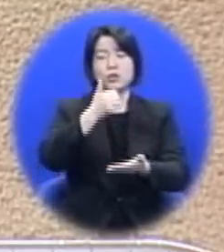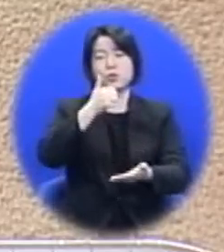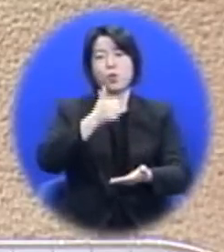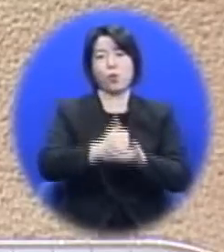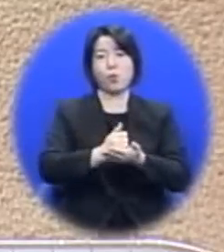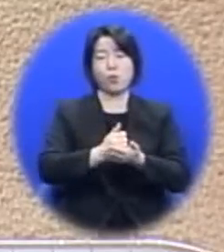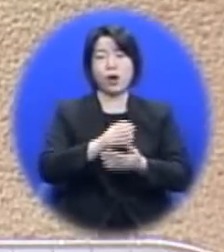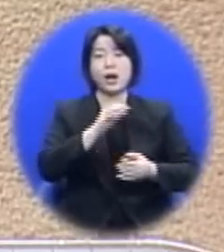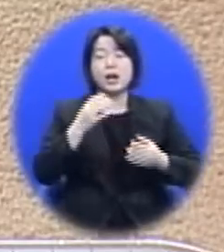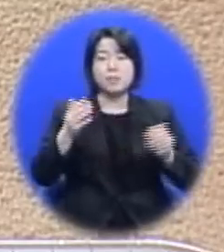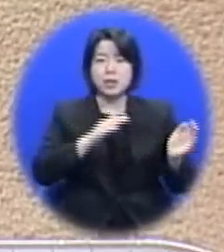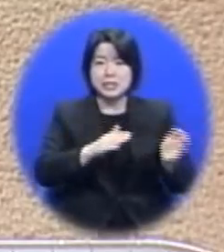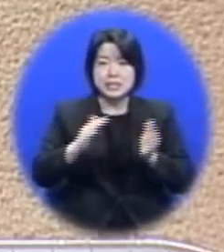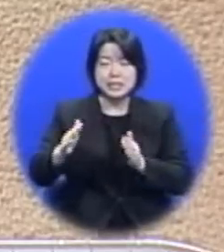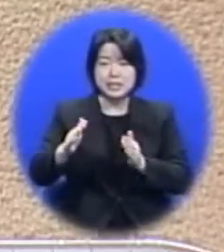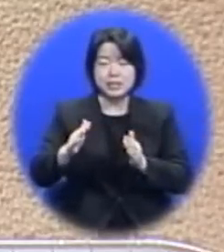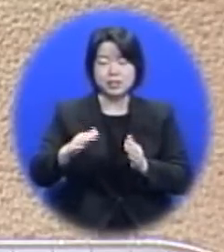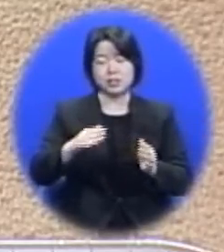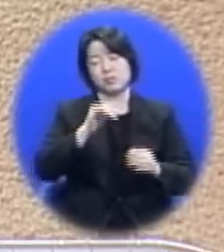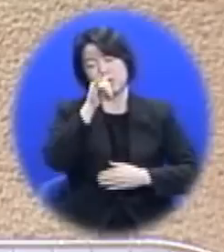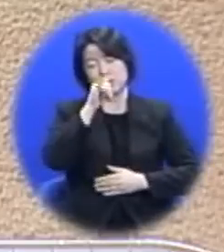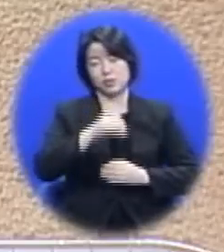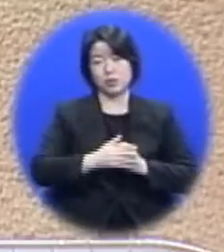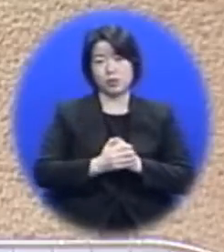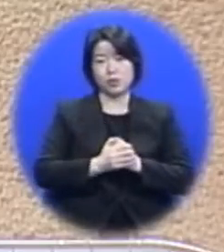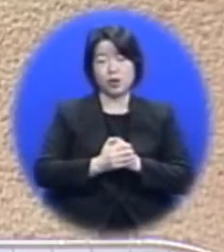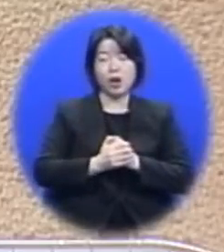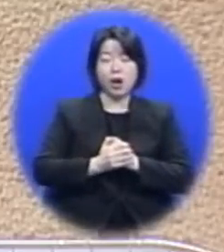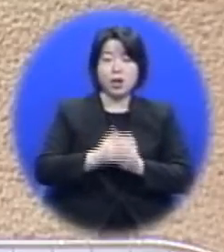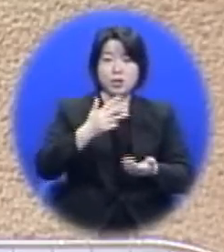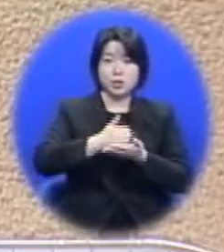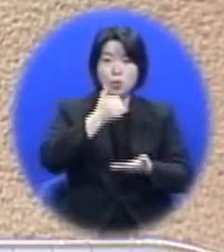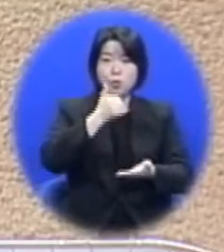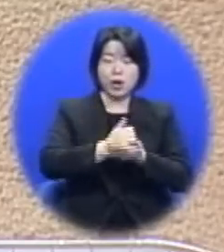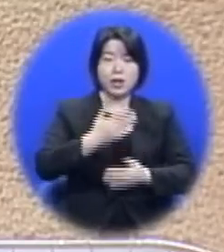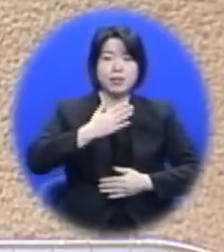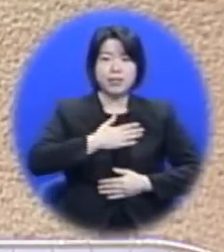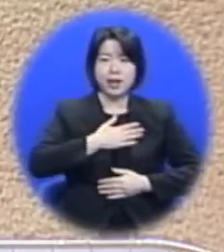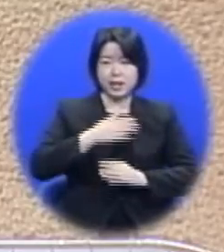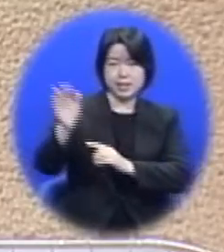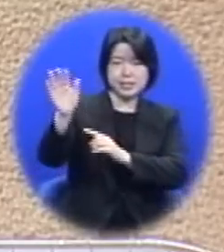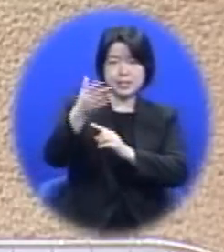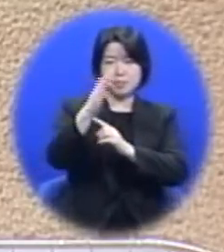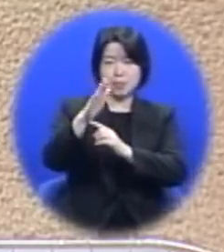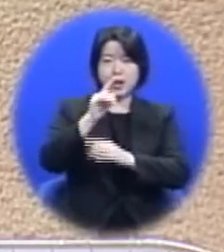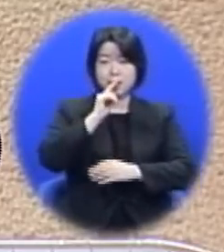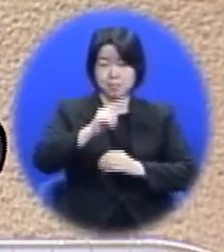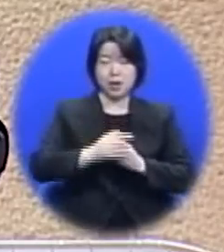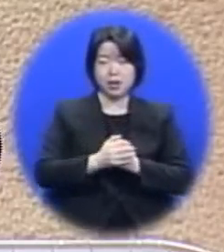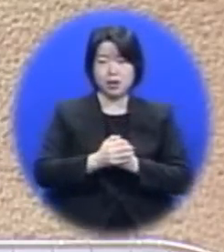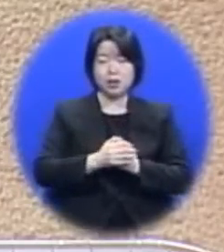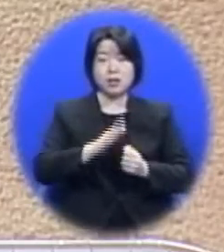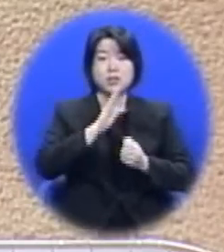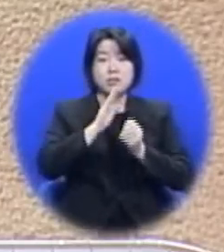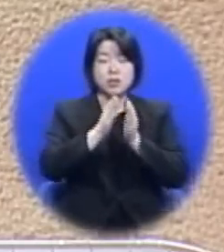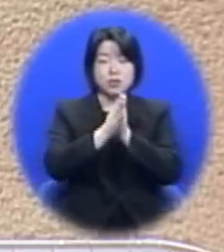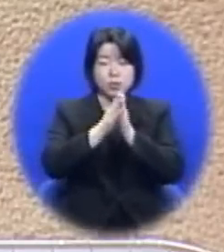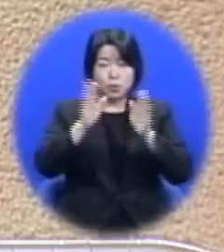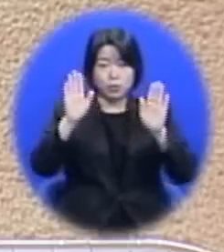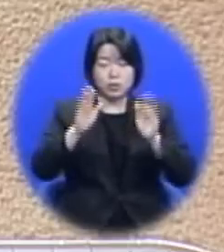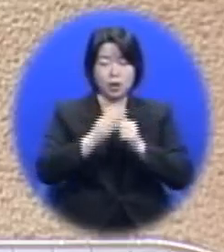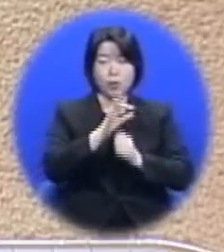여러분 여호와 닛시라는 말 아시죠? 하나님은 나의 깃발이란. 여호수아가 아말렉과 싸울